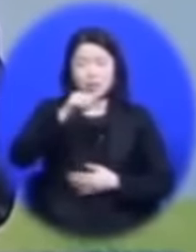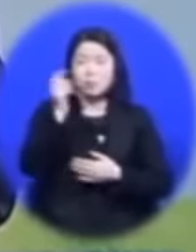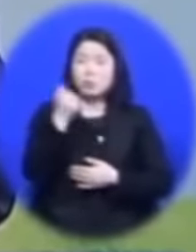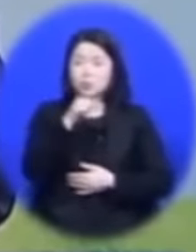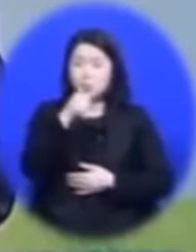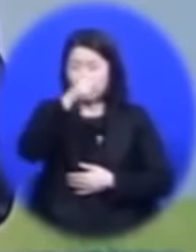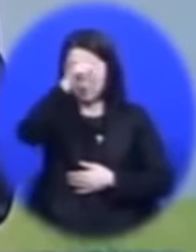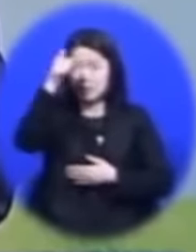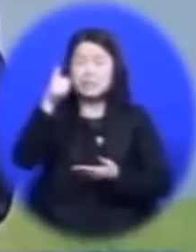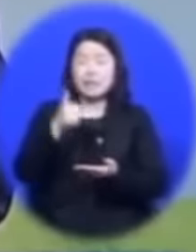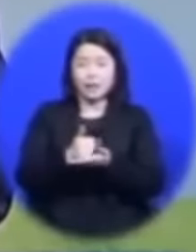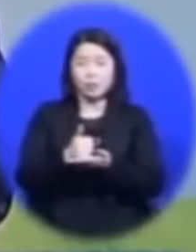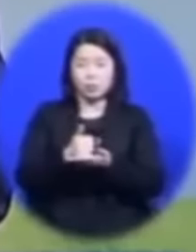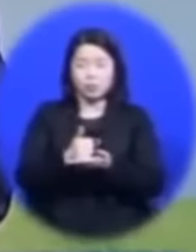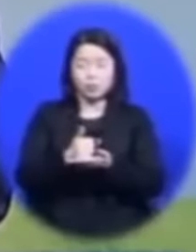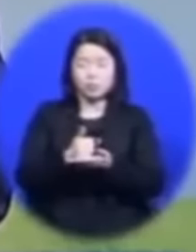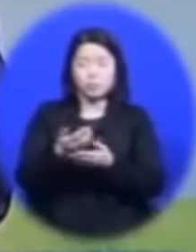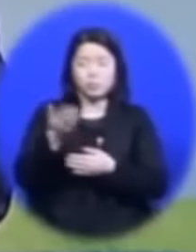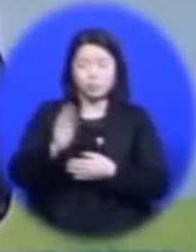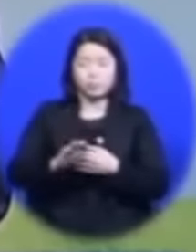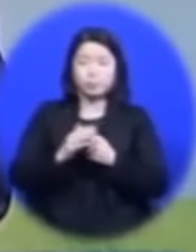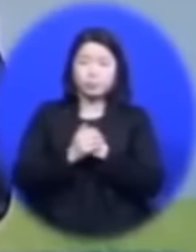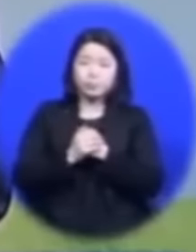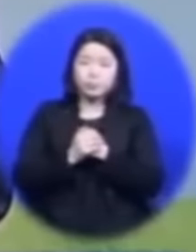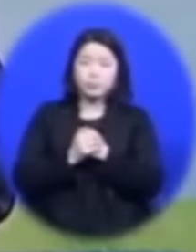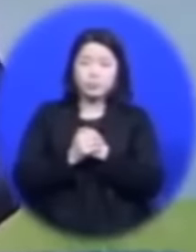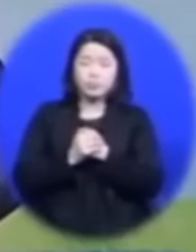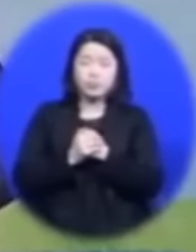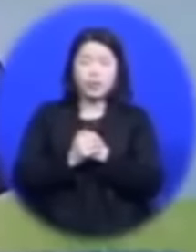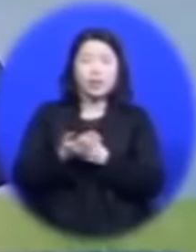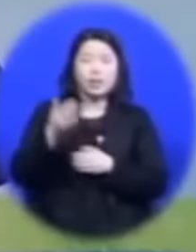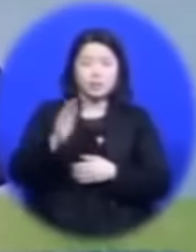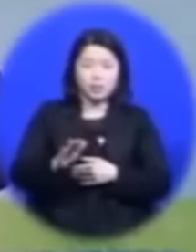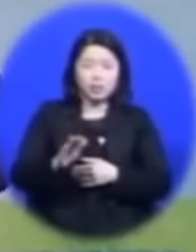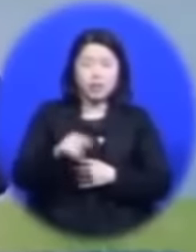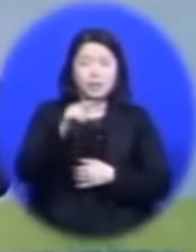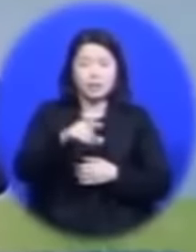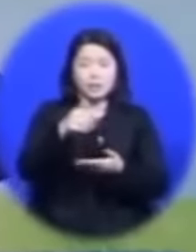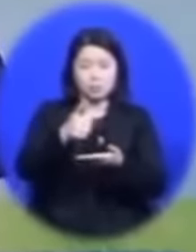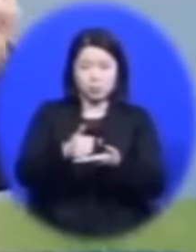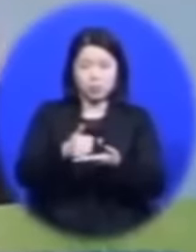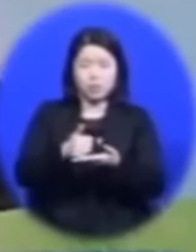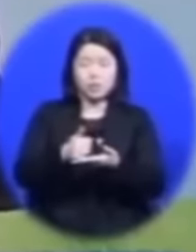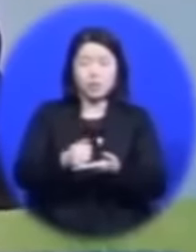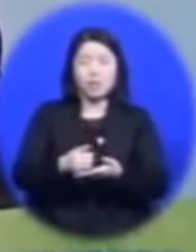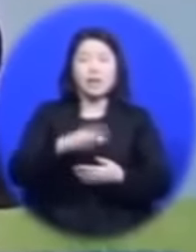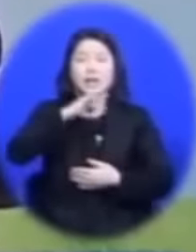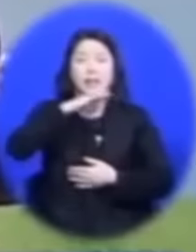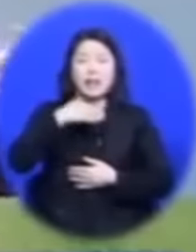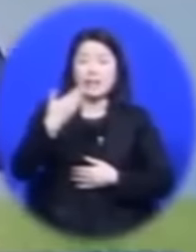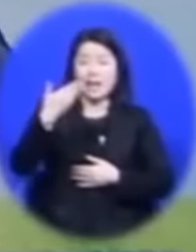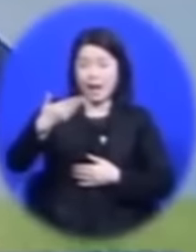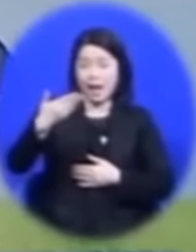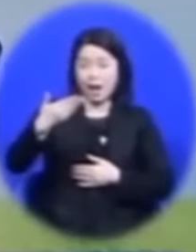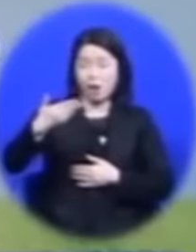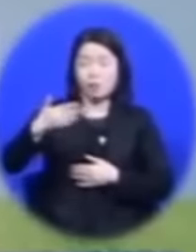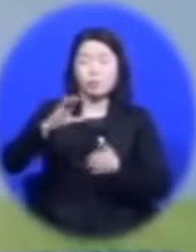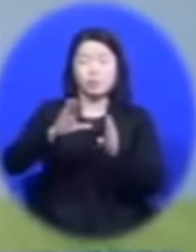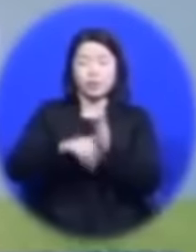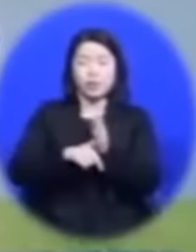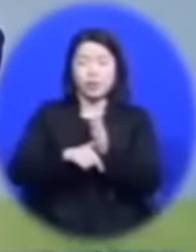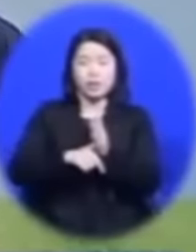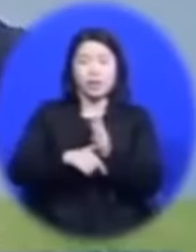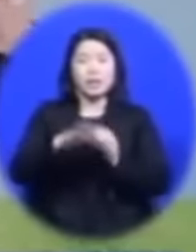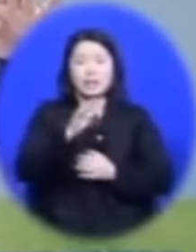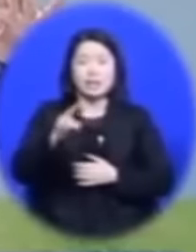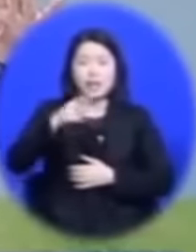그 야월교회 장로님이시랍니다. 근데 이분이 9살 때 야월교회 교인들이